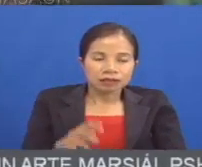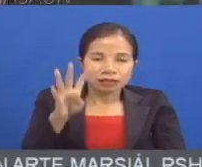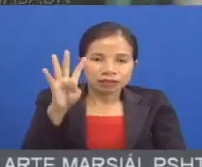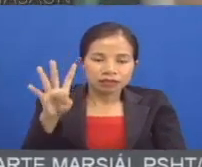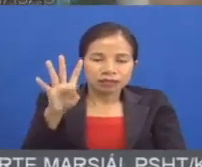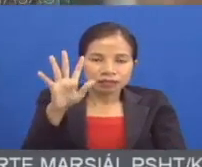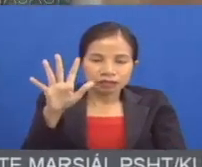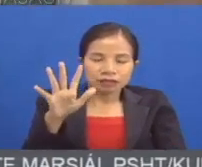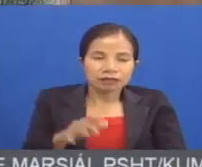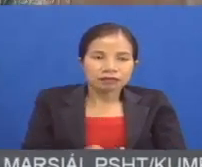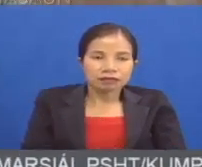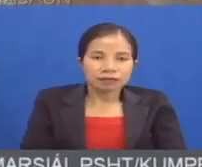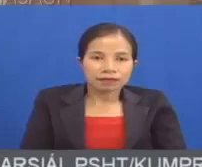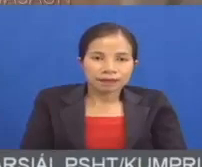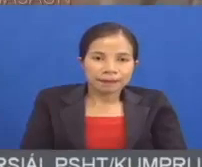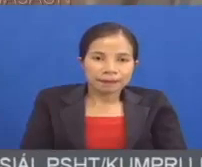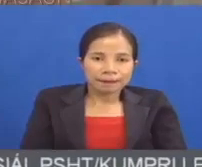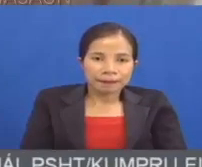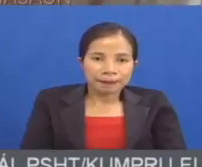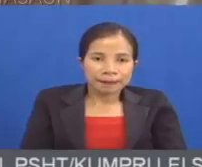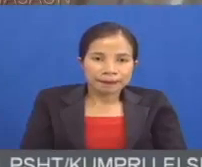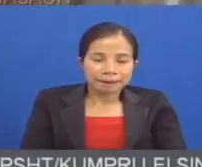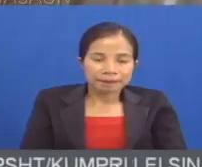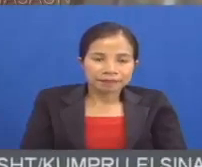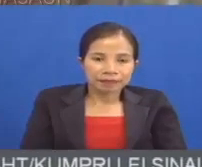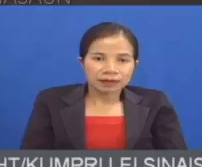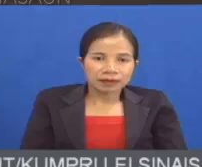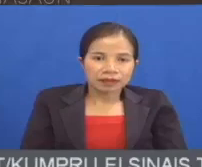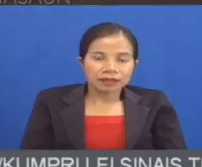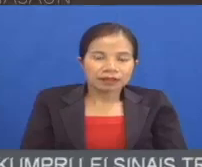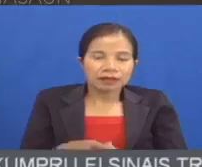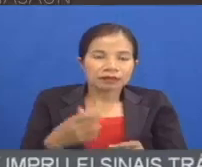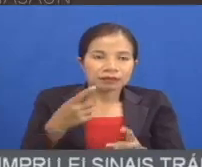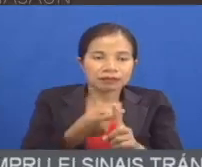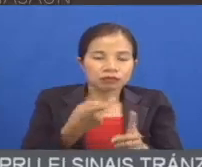naik lima oh si bisa Timor Wang kah baru sih relio baru si estranjero